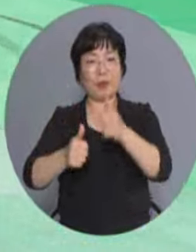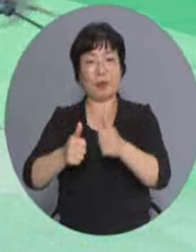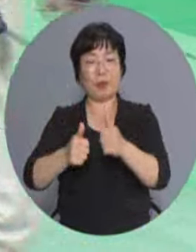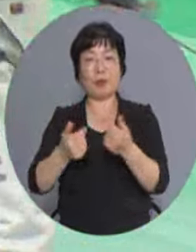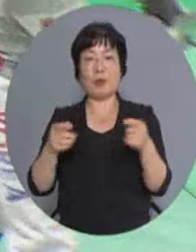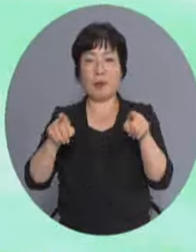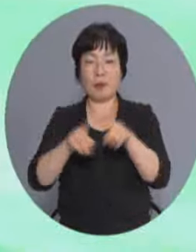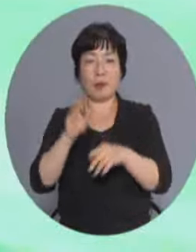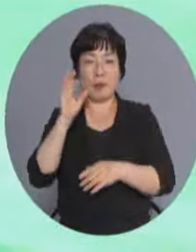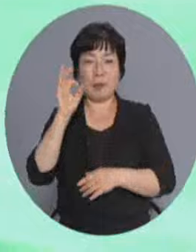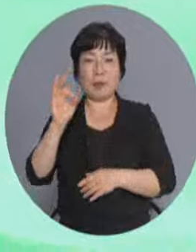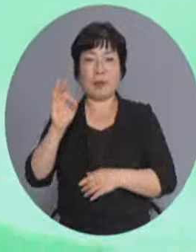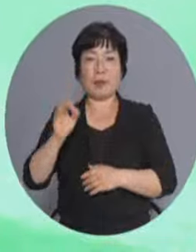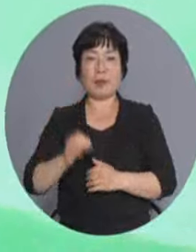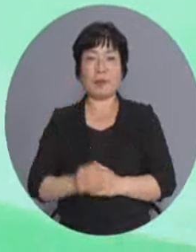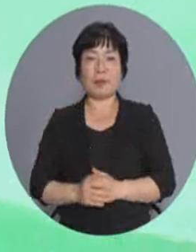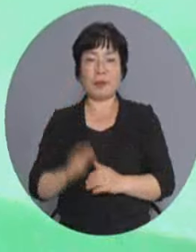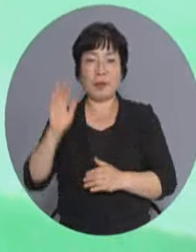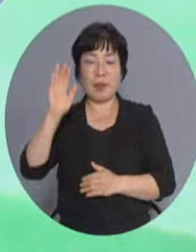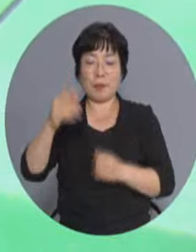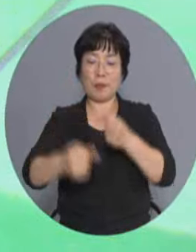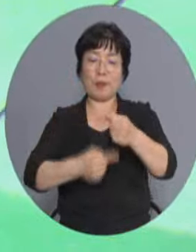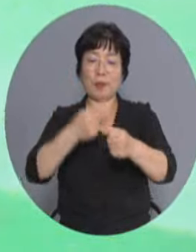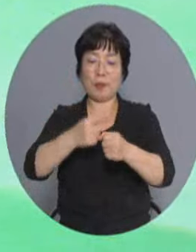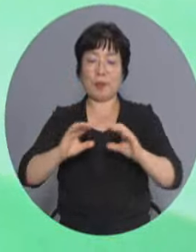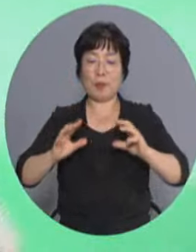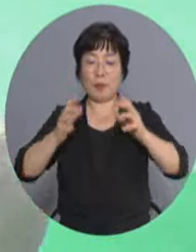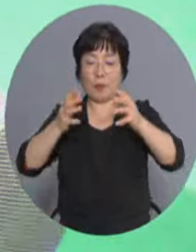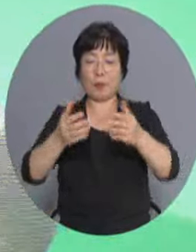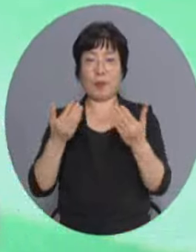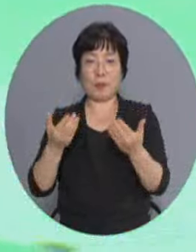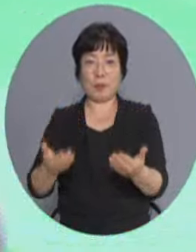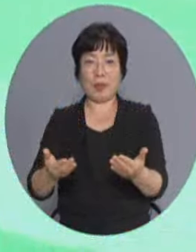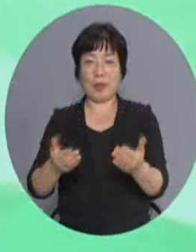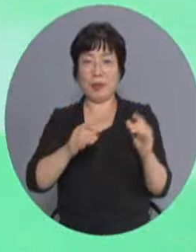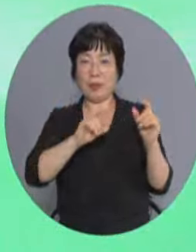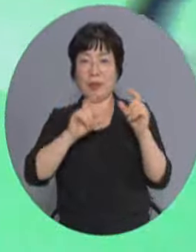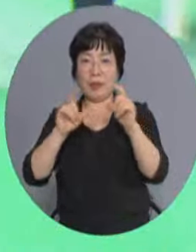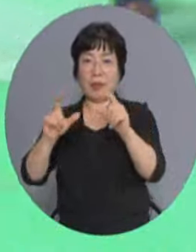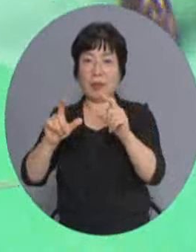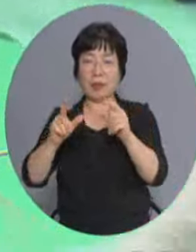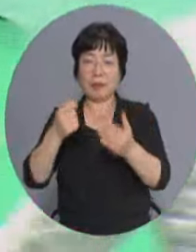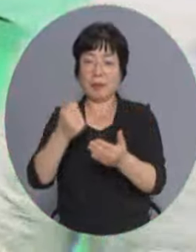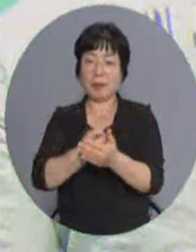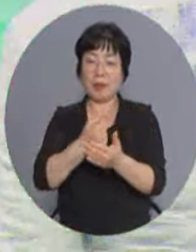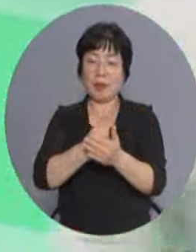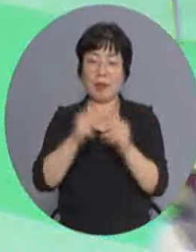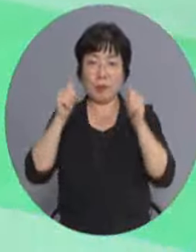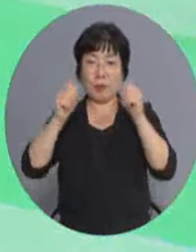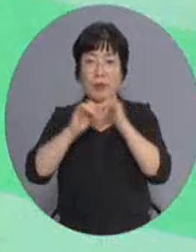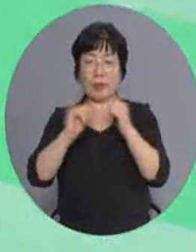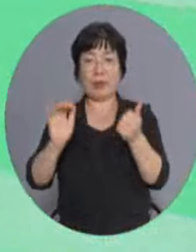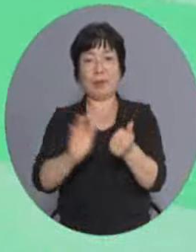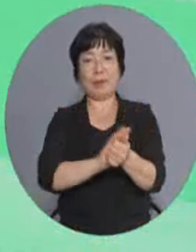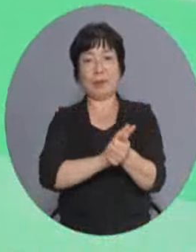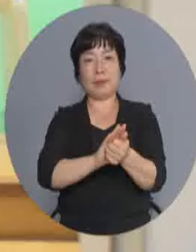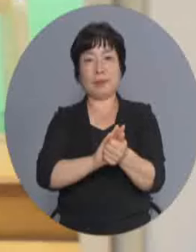빠지지 않았습니다. 앞으로 1년간 국제대회 휴식을 선언한 만큼 아쉬워하는 팬들을 위로하기도